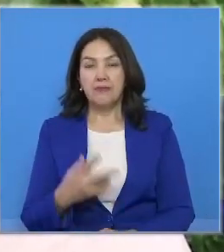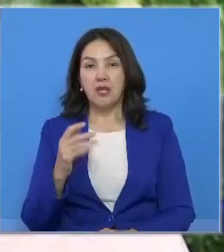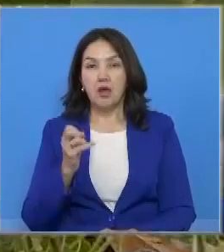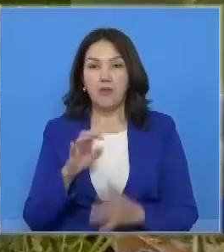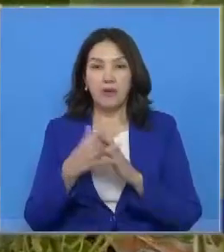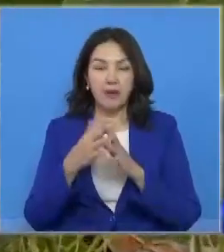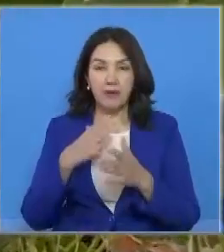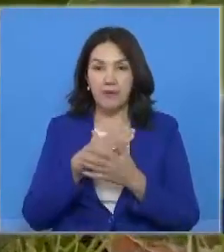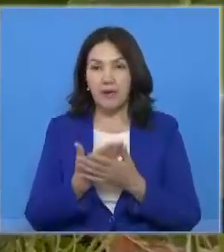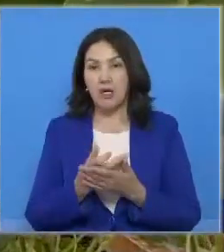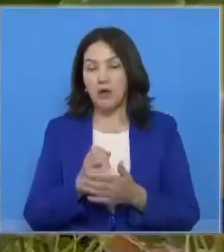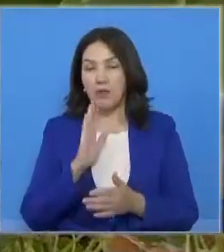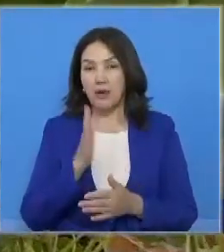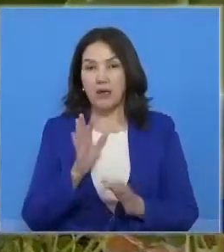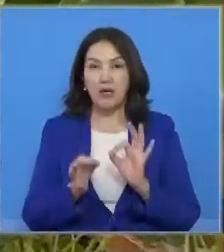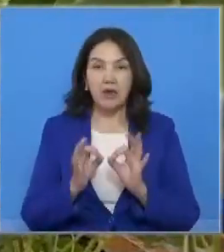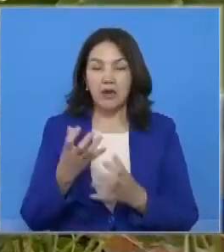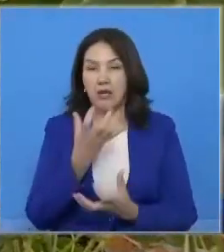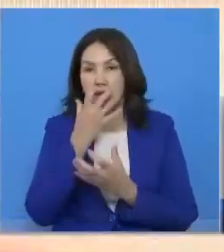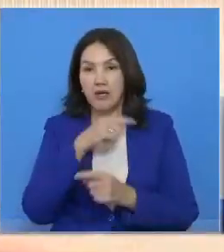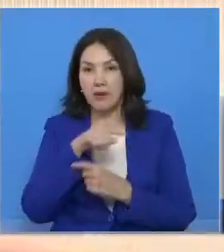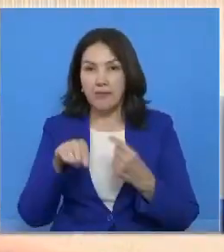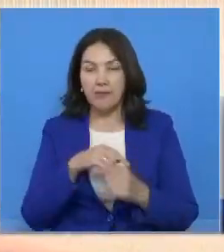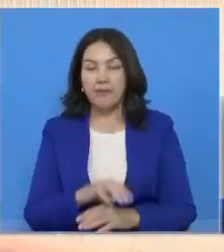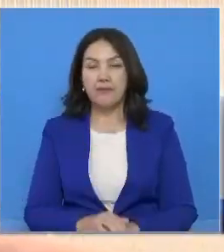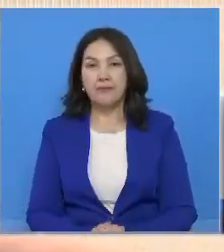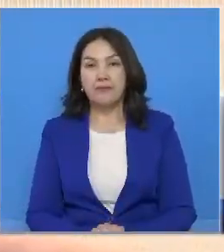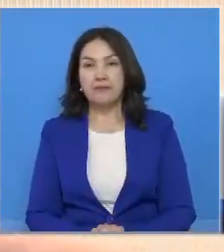«Аул Аманаты» в Тассае будет налажен тепличный бизнес.